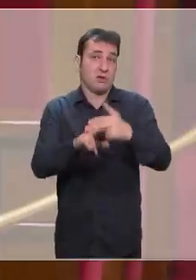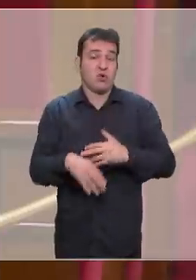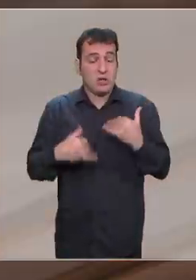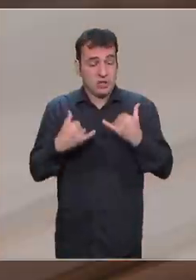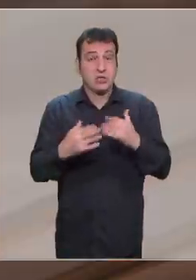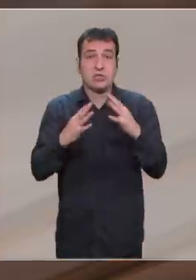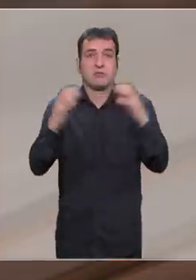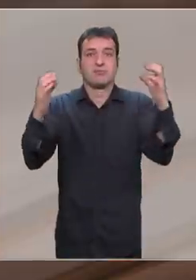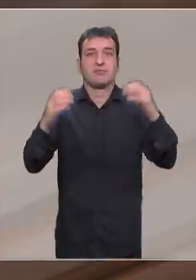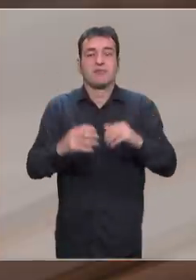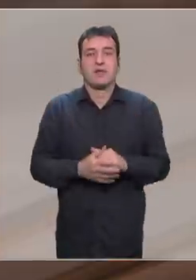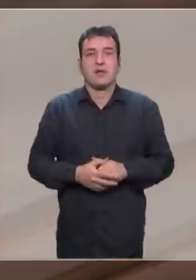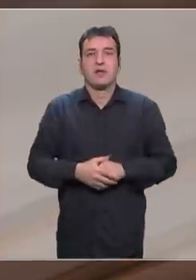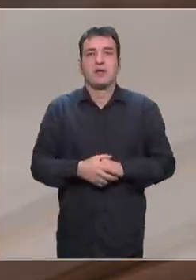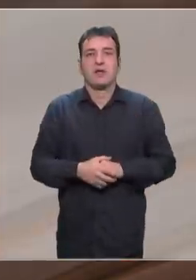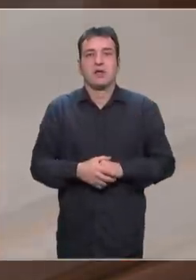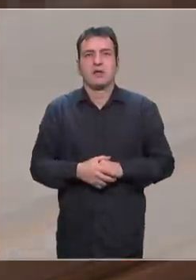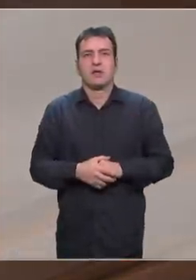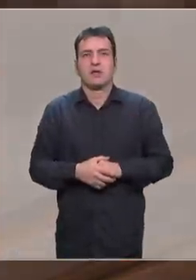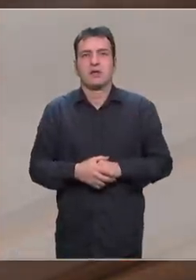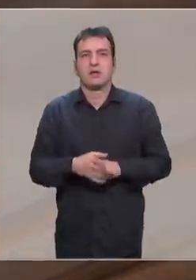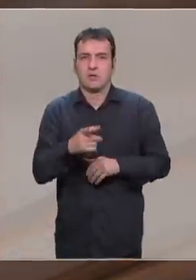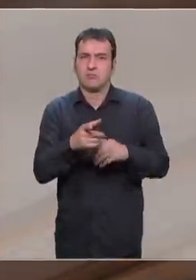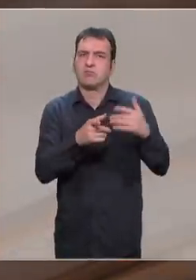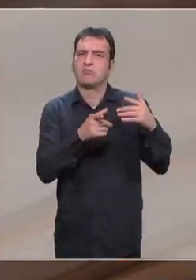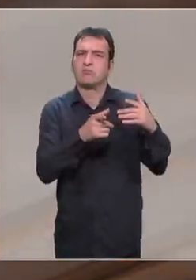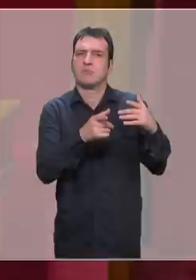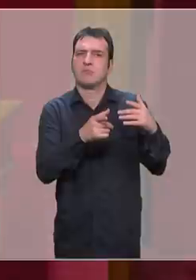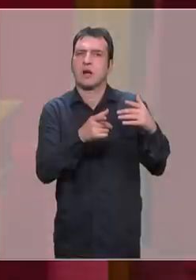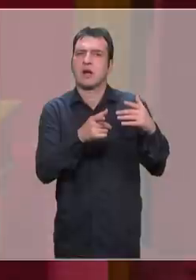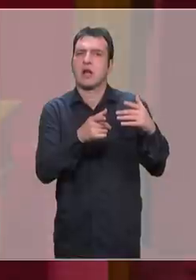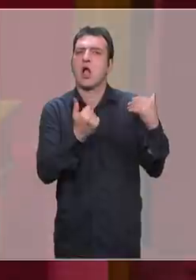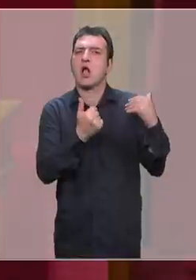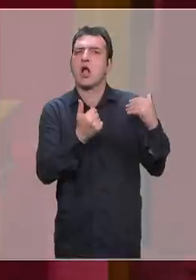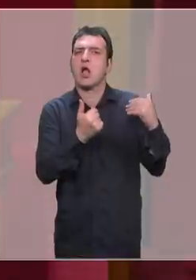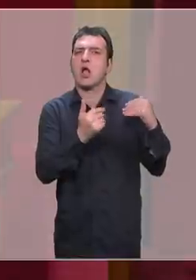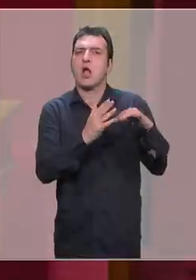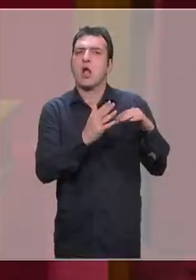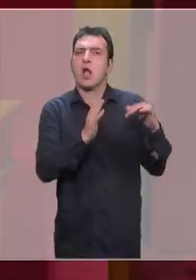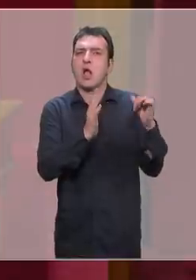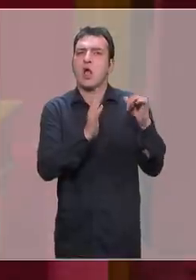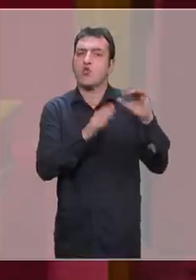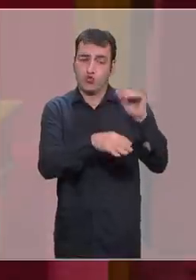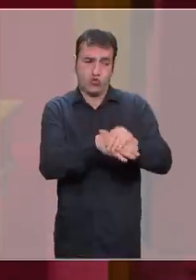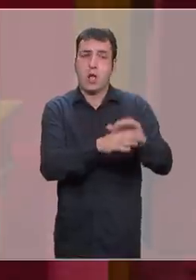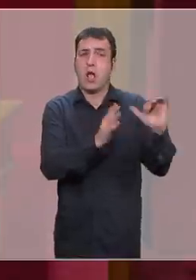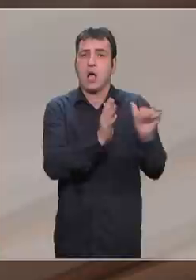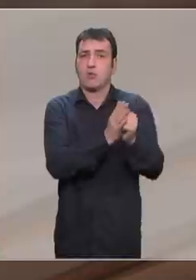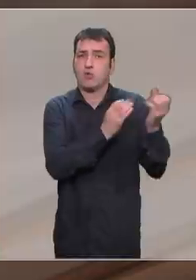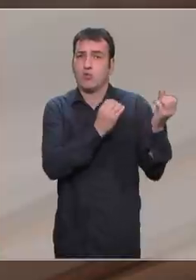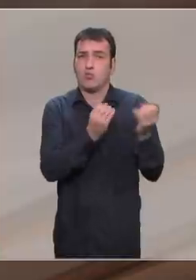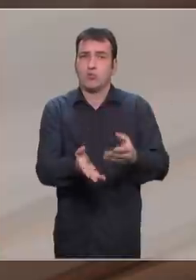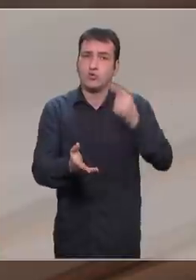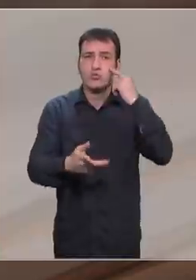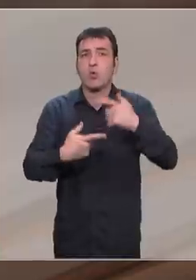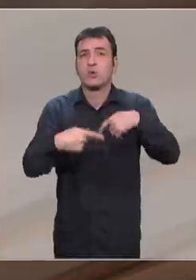hémicycle, le soir où vous avez appelé de vos voeux un abondement fort pour les dépenses en matière d'infrastructure